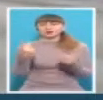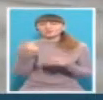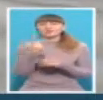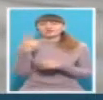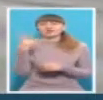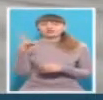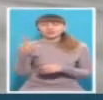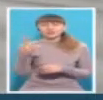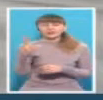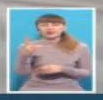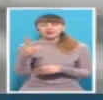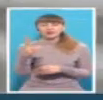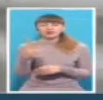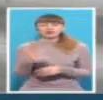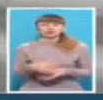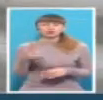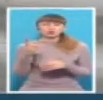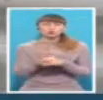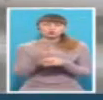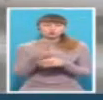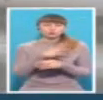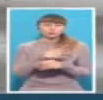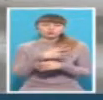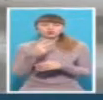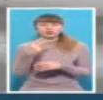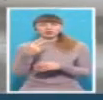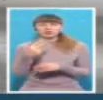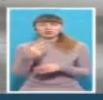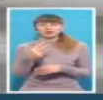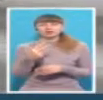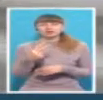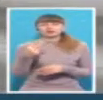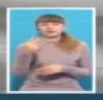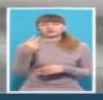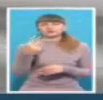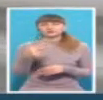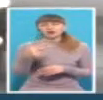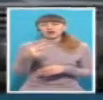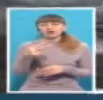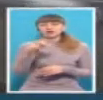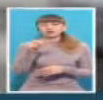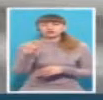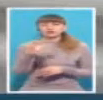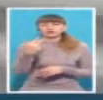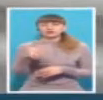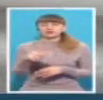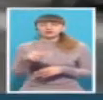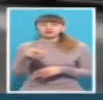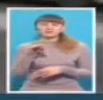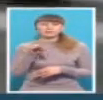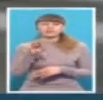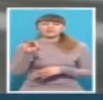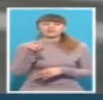қаласындағы Киевский көшесінде болған. ВАЗ-2114 автокөлігінің 22 жастағы жүргізушісі, 29 жастағы